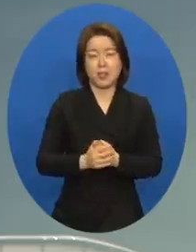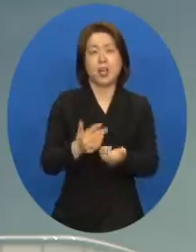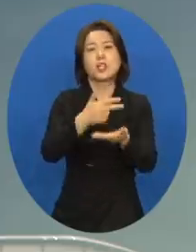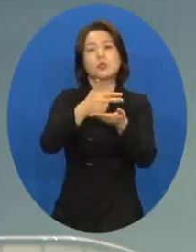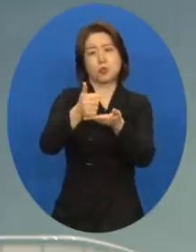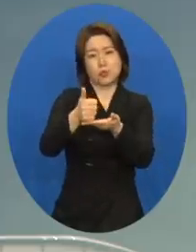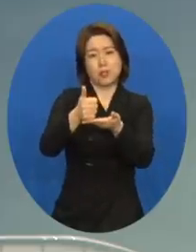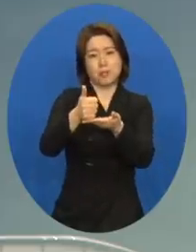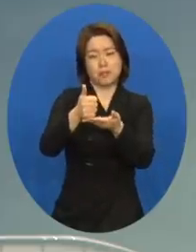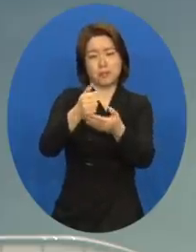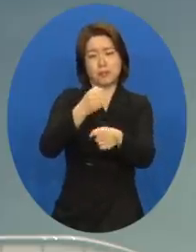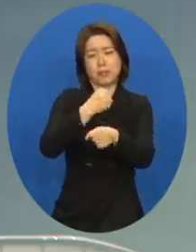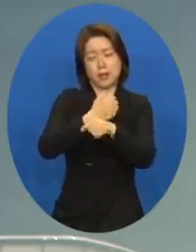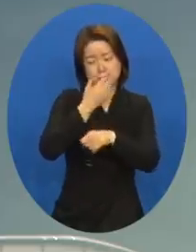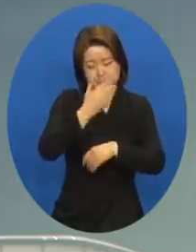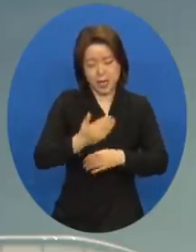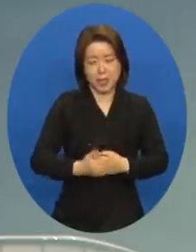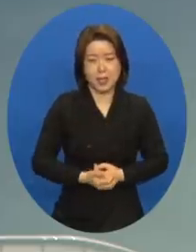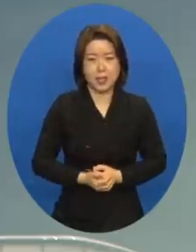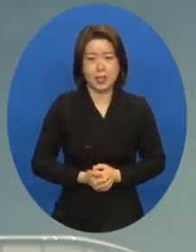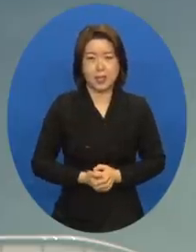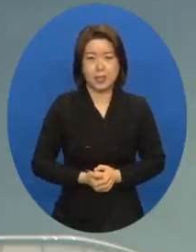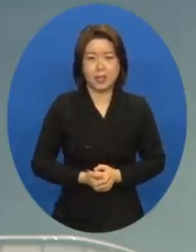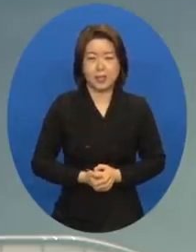주님이 하실 수 있지 않습니까?